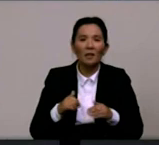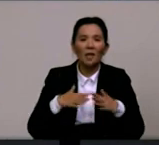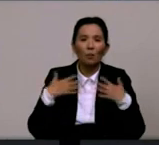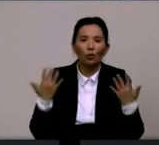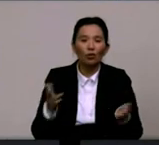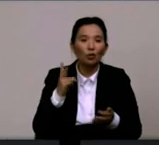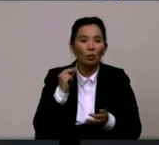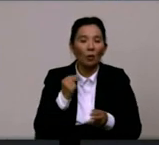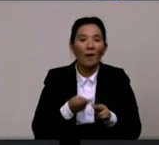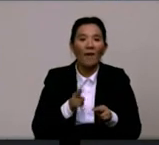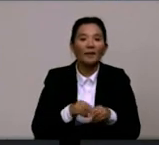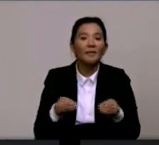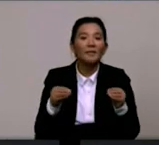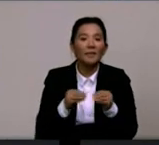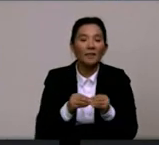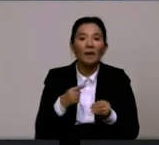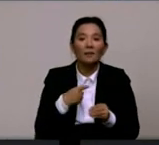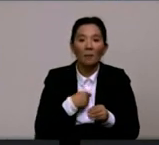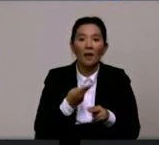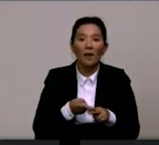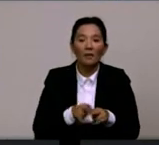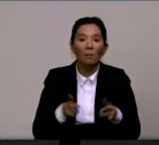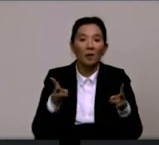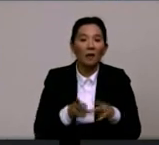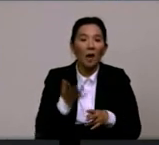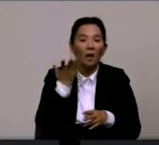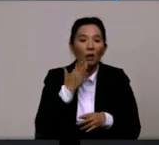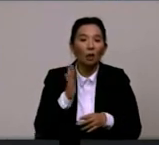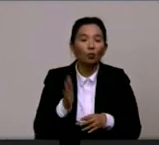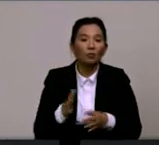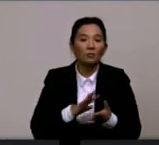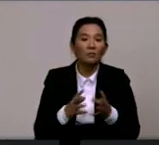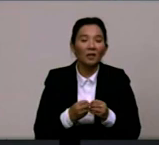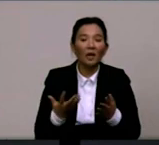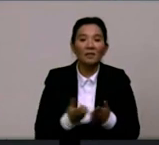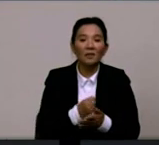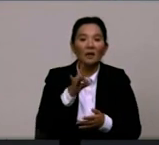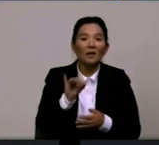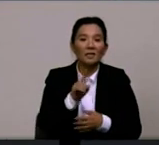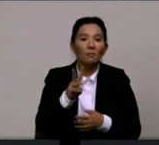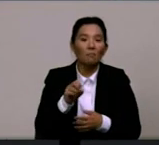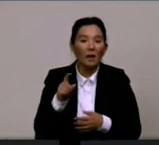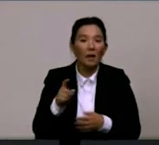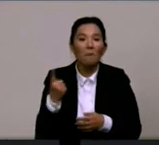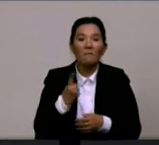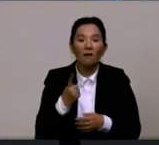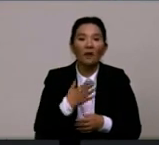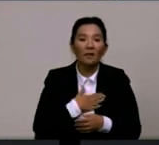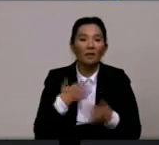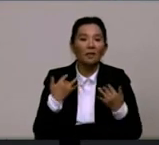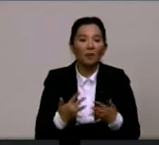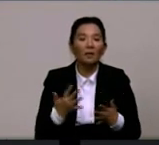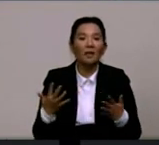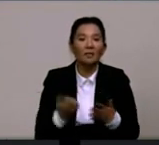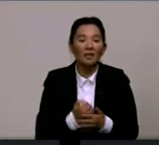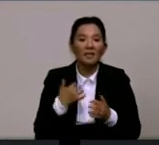наибольшее число – это 10. Нам это понадобится, когда будем вычислять размах. Первое от нас требует